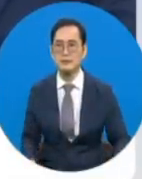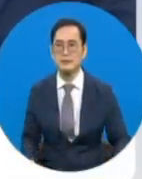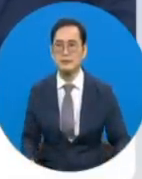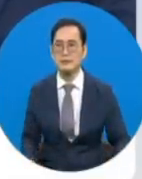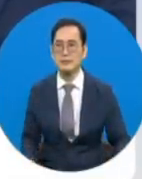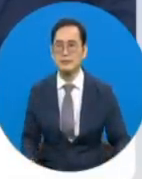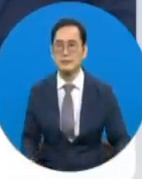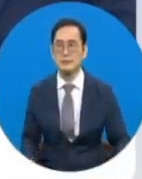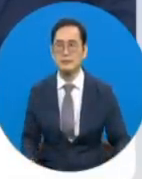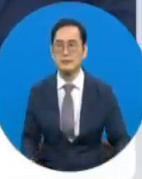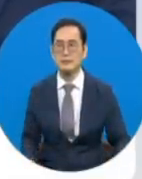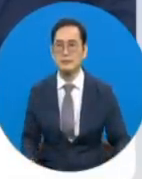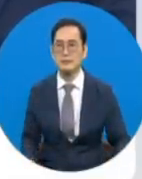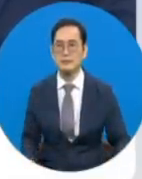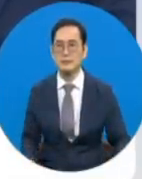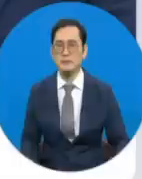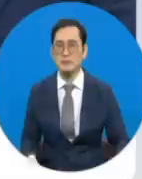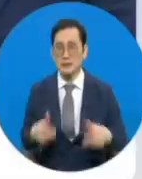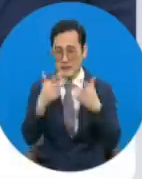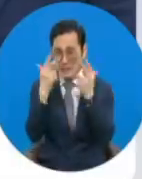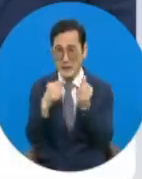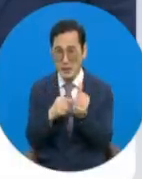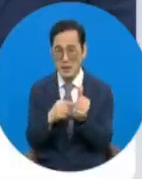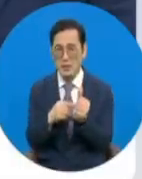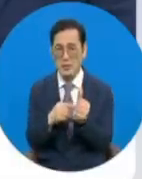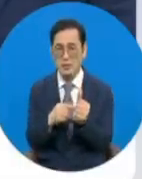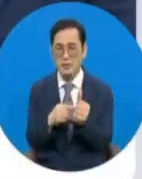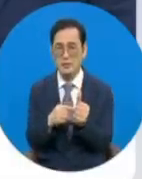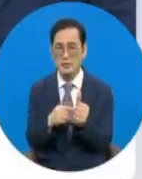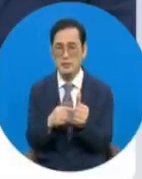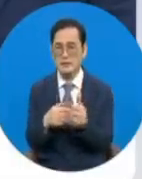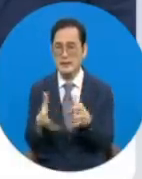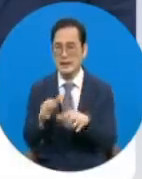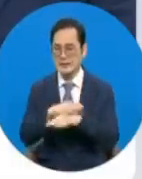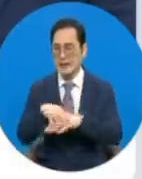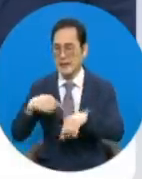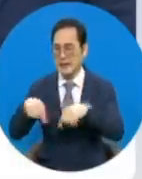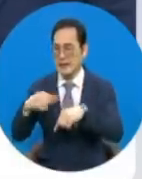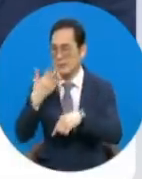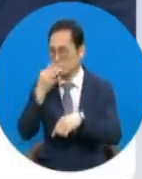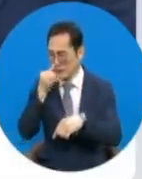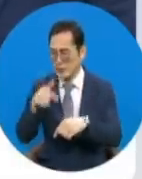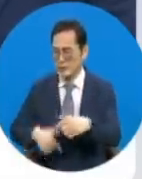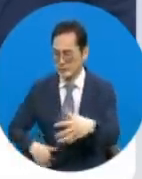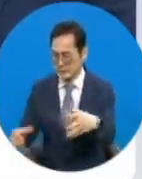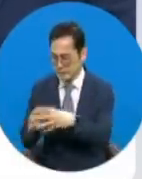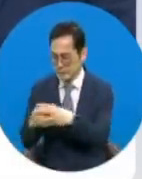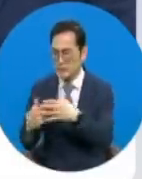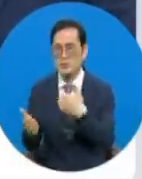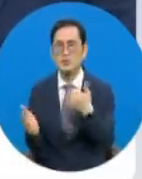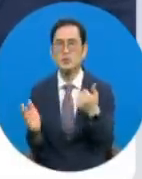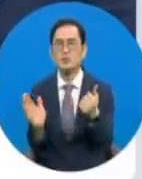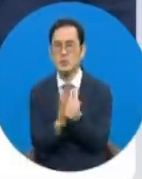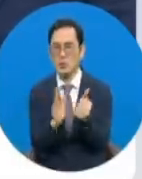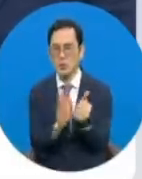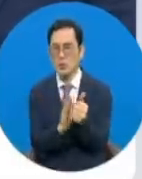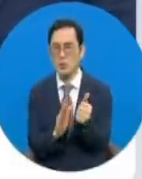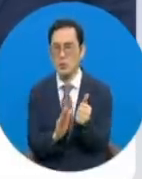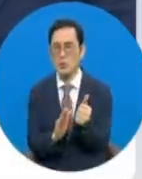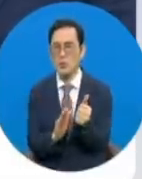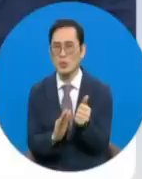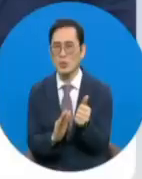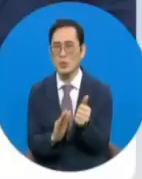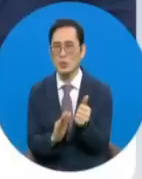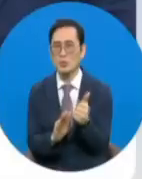것처럼 당원에 의해서 선출된 이재명 대표가 안정적으로 당을 이끌어갈 수 있게끔 힘을 모아주고 그 이후에